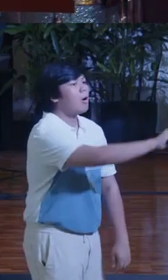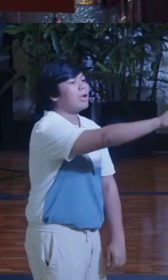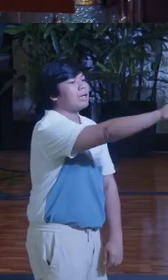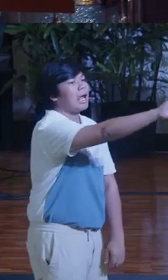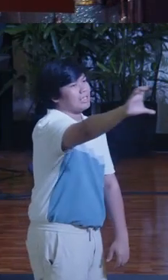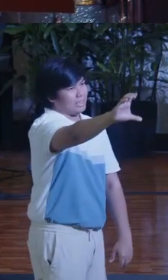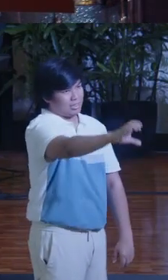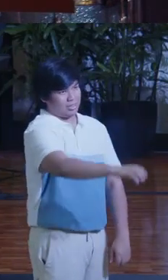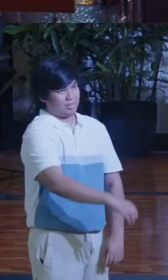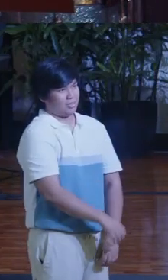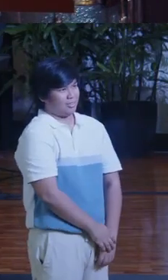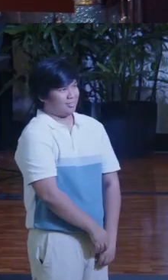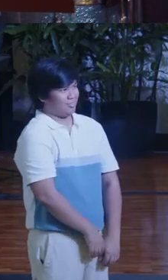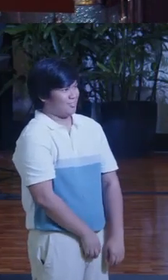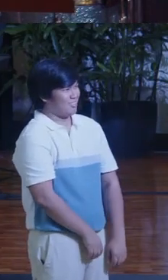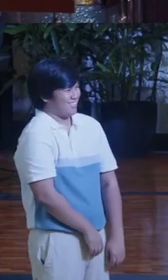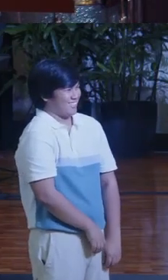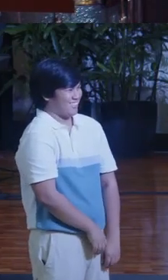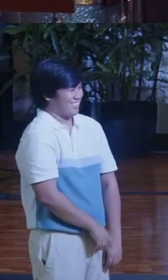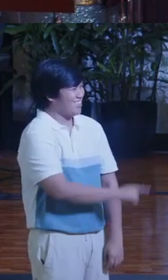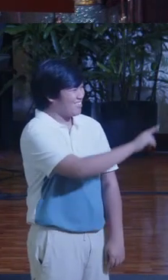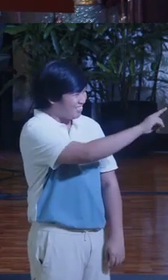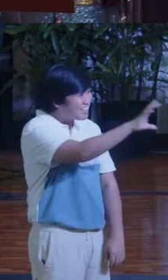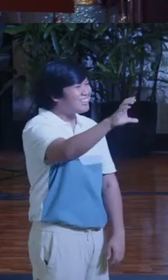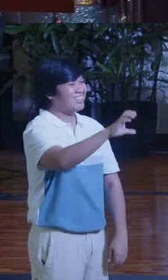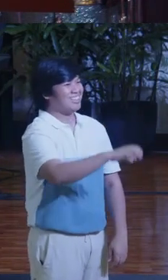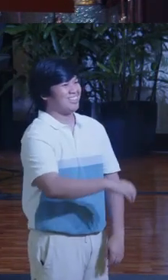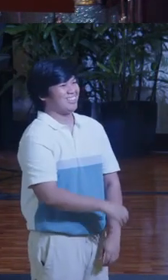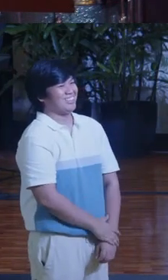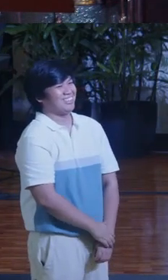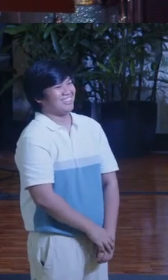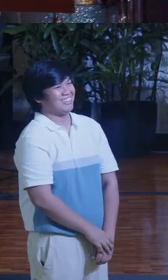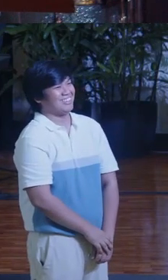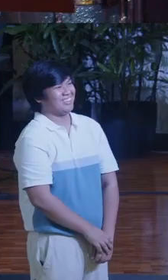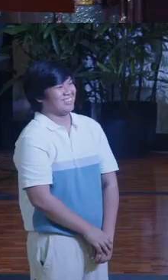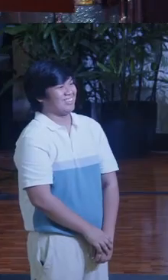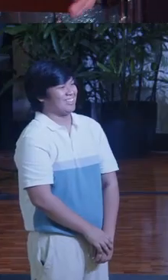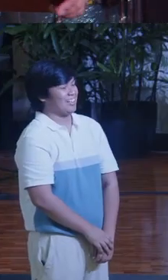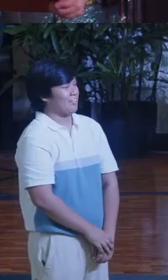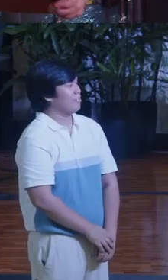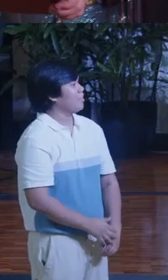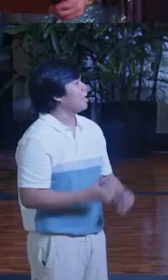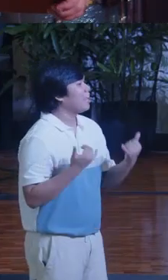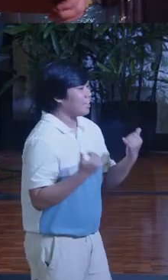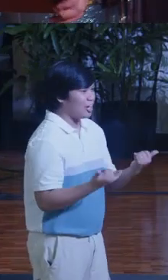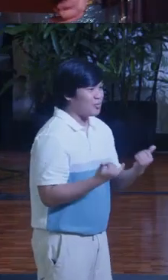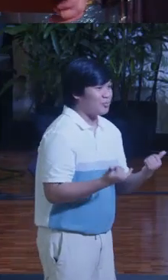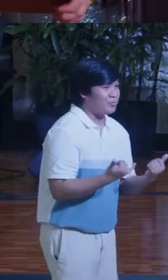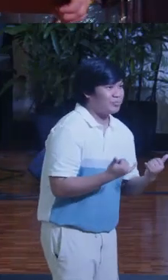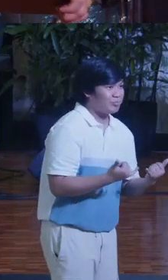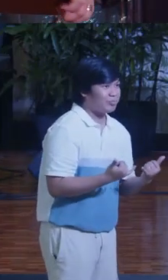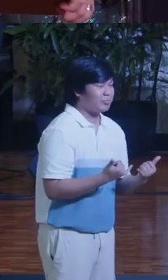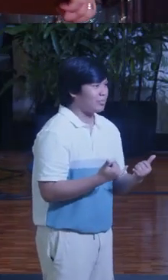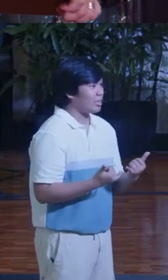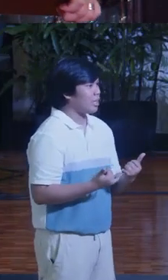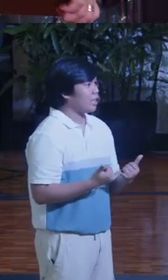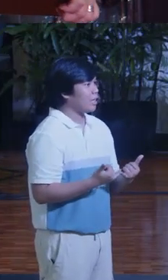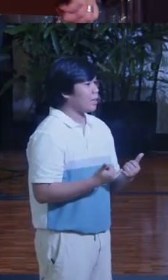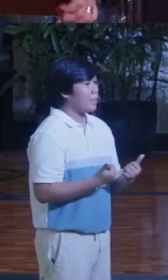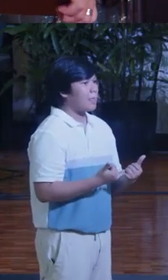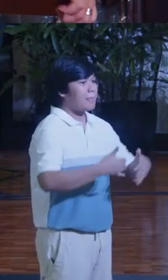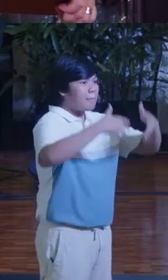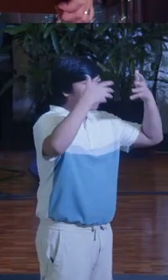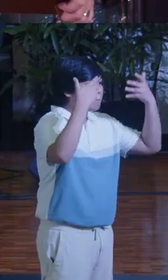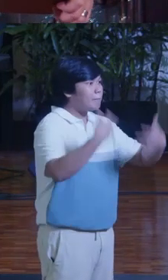Grabe si Abraham, ano? 100 na po. Alam nyo, pagkatapos mamatay